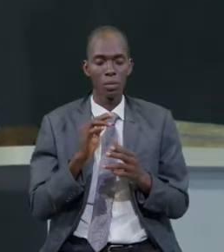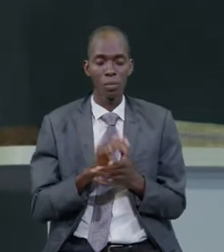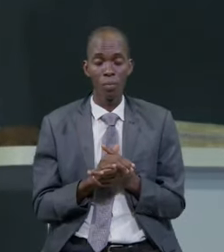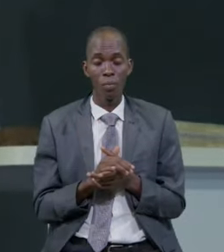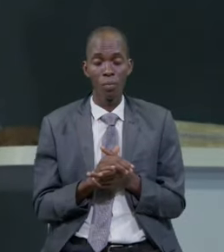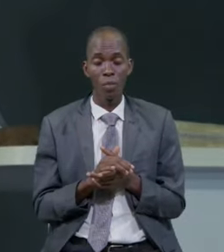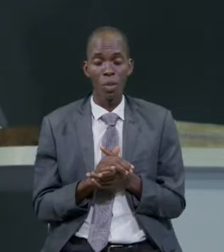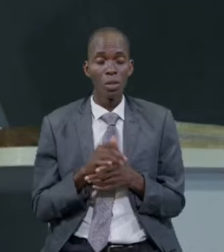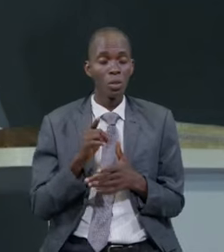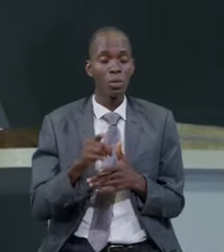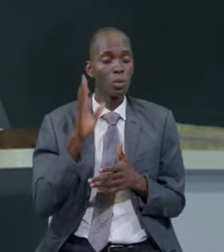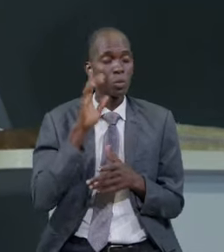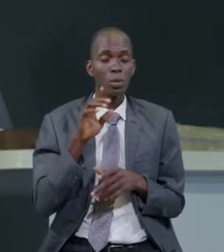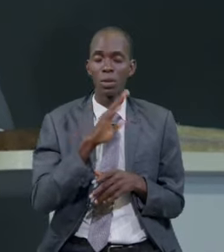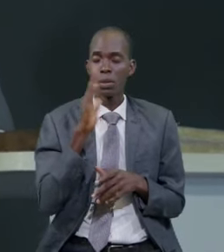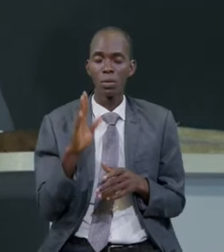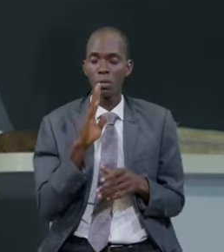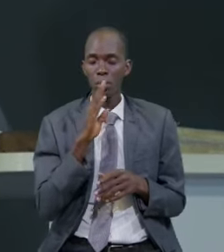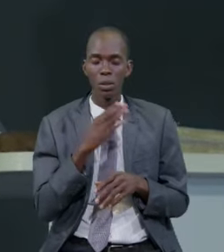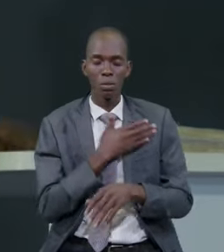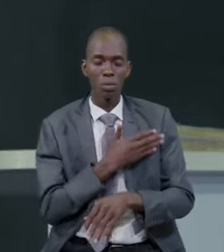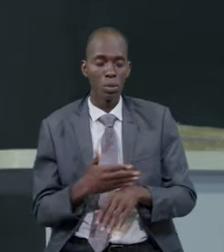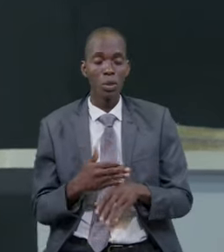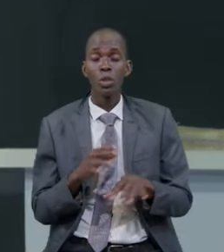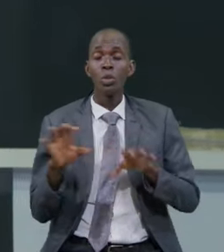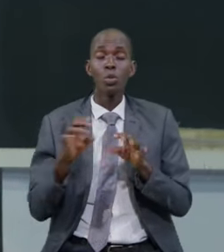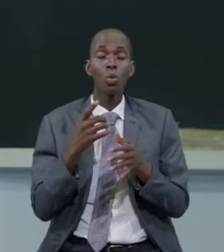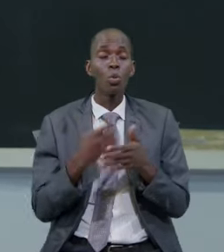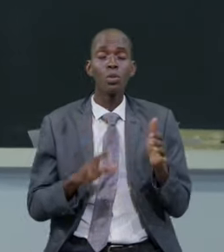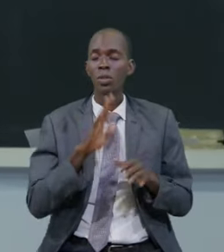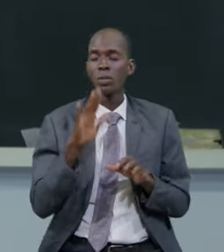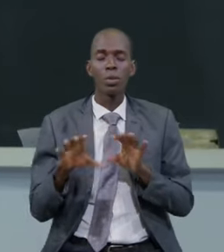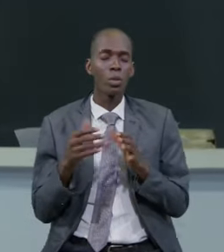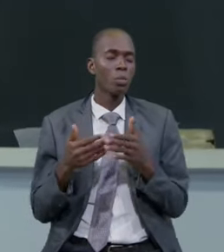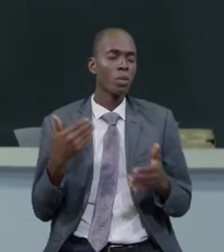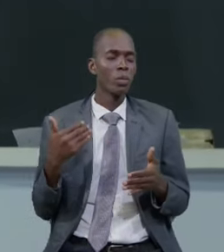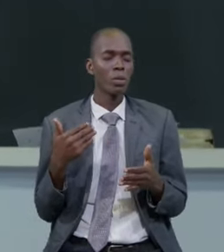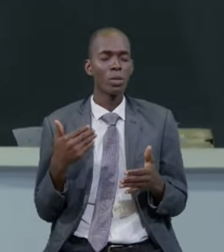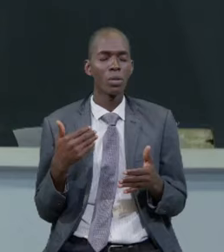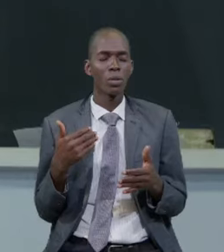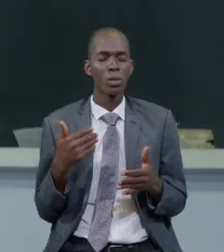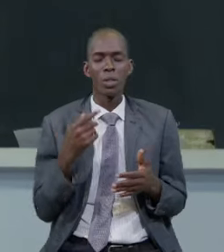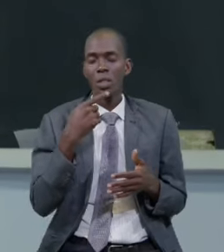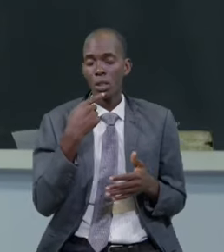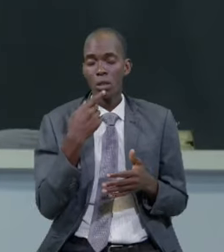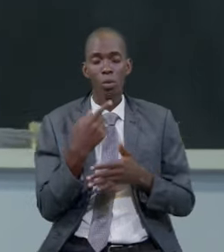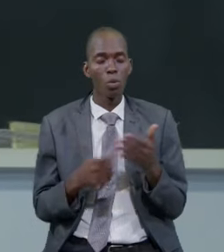Va là où tu n'as jamais été. Fais ce que tu n'as jamais fait. Dis ce que tu n'as jamais dit.